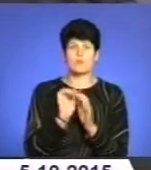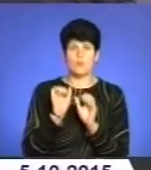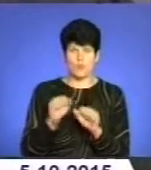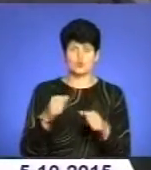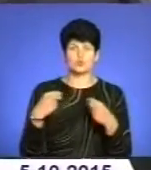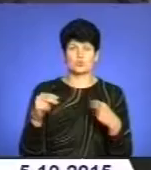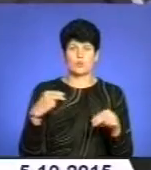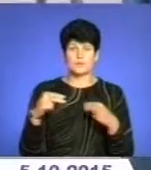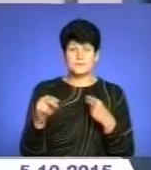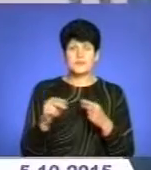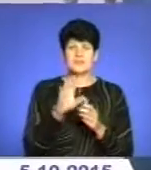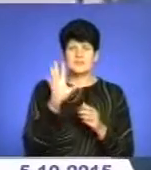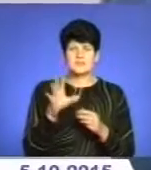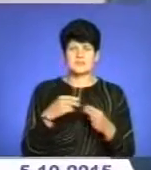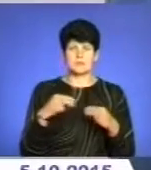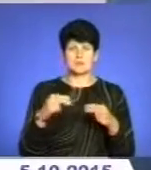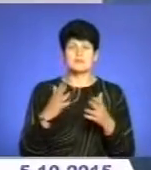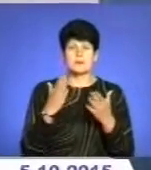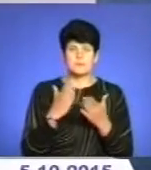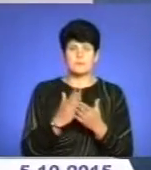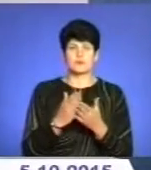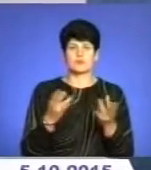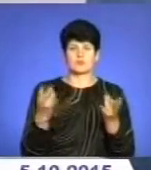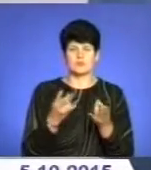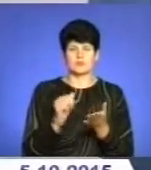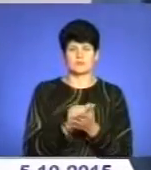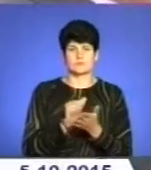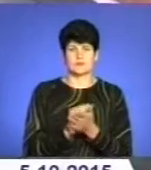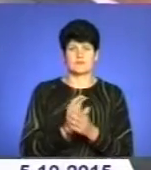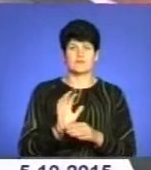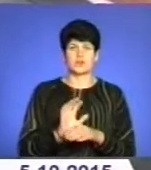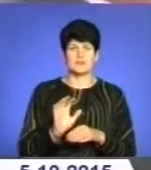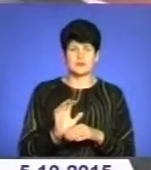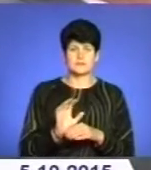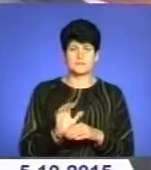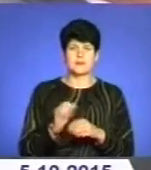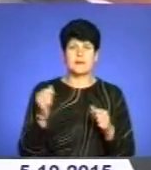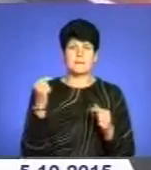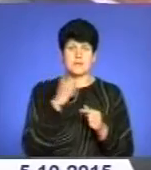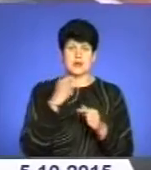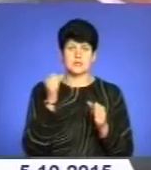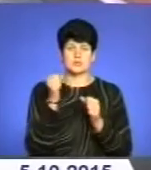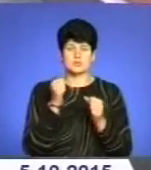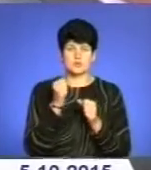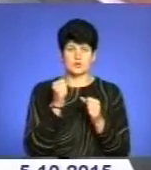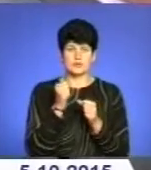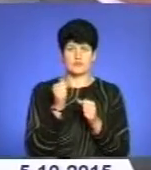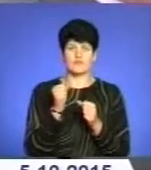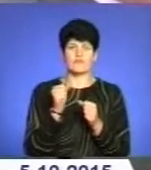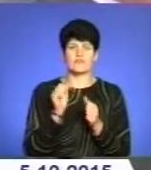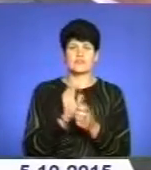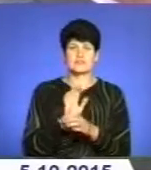торгувати. Та й всі продавці мають потрібну декларацію виробника. М'ясо заморожено, виробництво